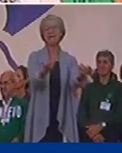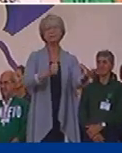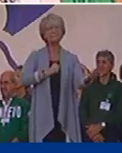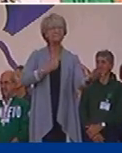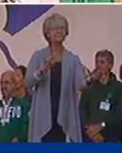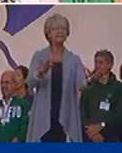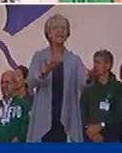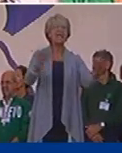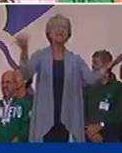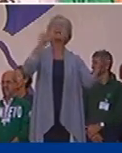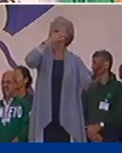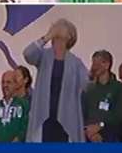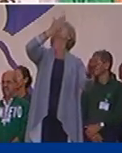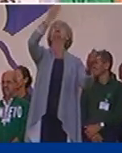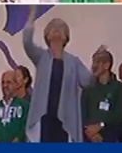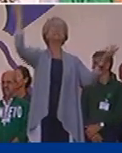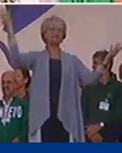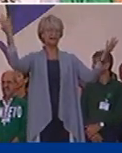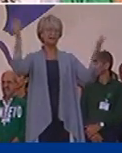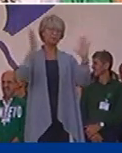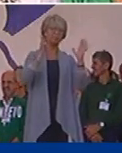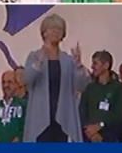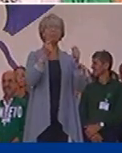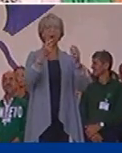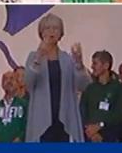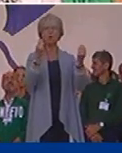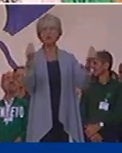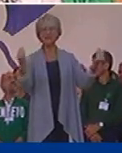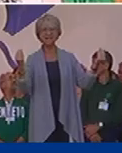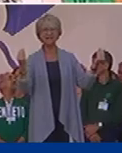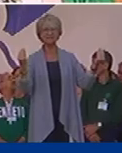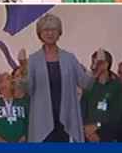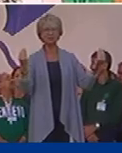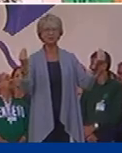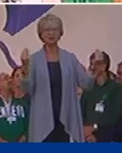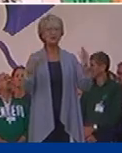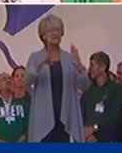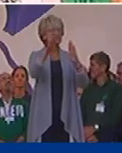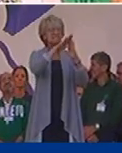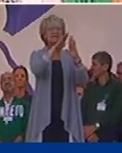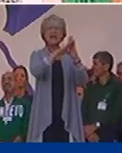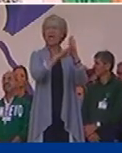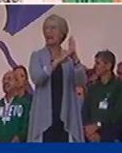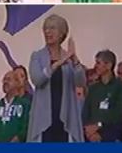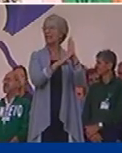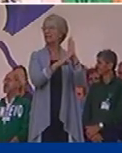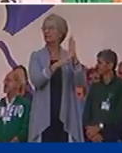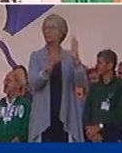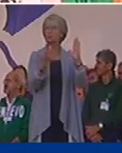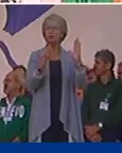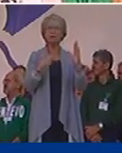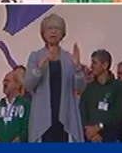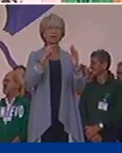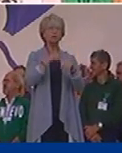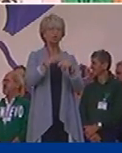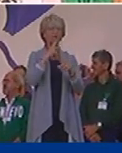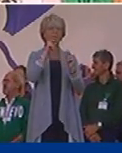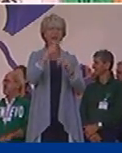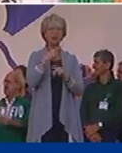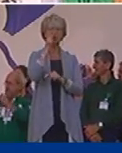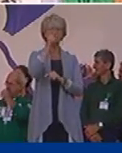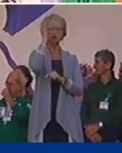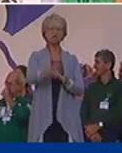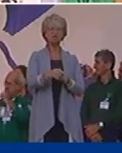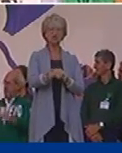grazie al buon Dio, ancora poco bagnato con una scaletta che prevedeva l'intervento del segretario federale alle 12:30.